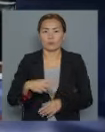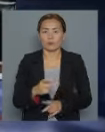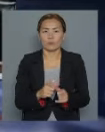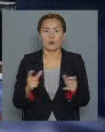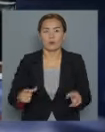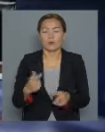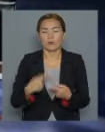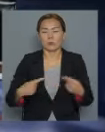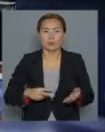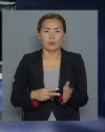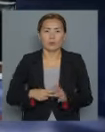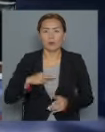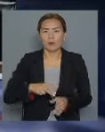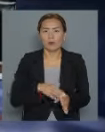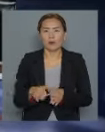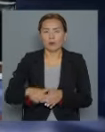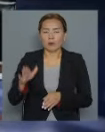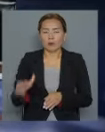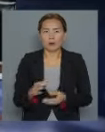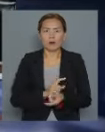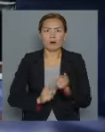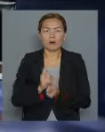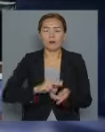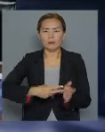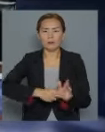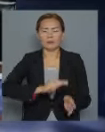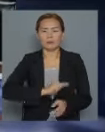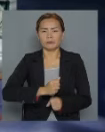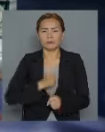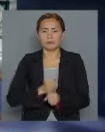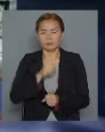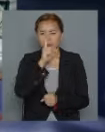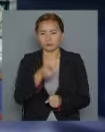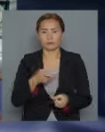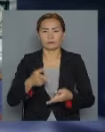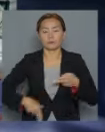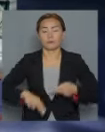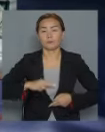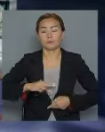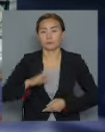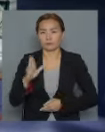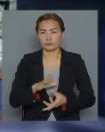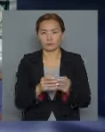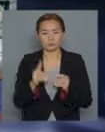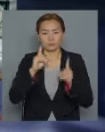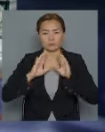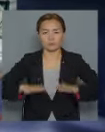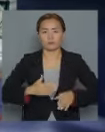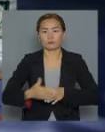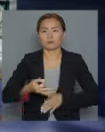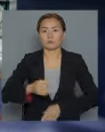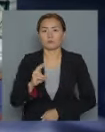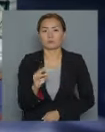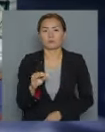мектепте бірнеше бағытта жұмыстар жүруде. Модернизациялау бағытындағы жұмыстар жылдың аяғына дейін іске асырылады. Үкімет отырысынан кейін облыс